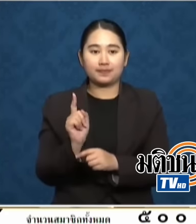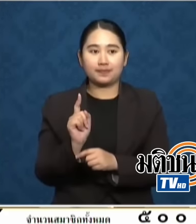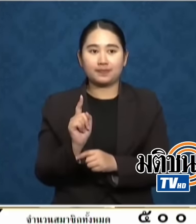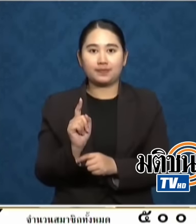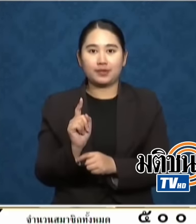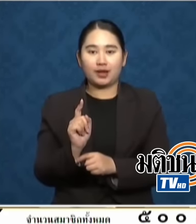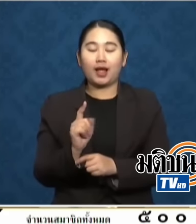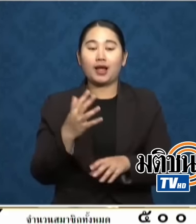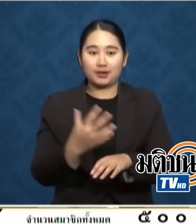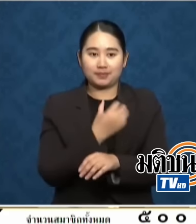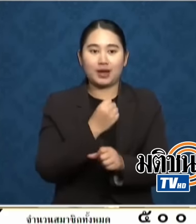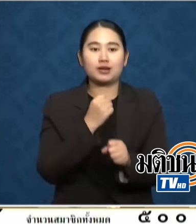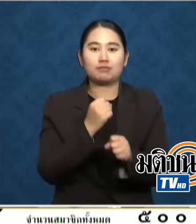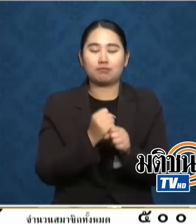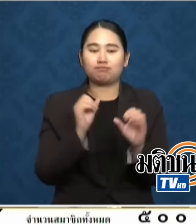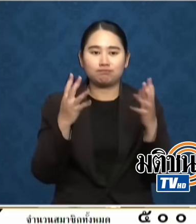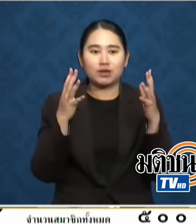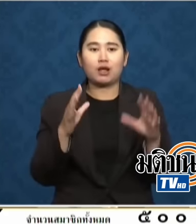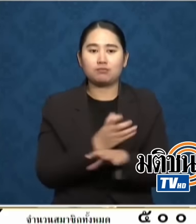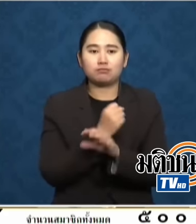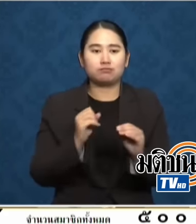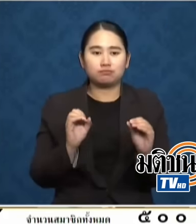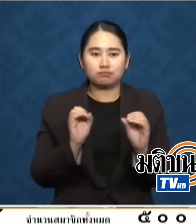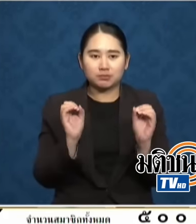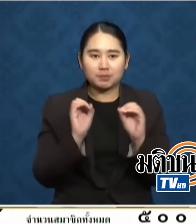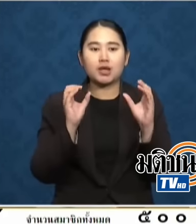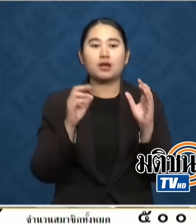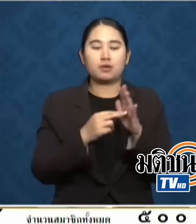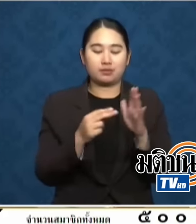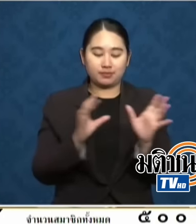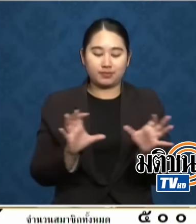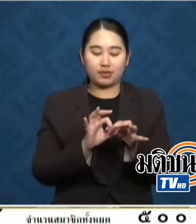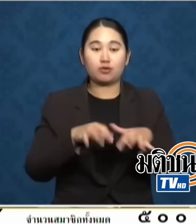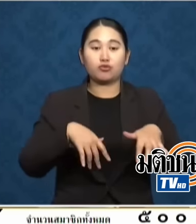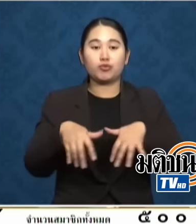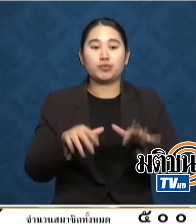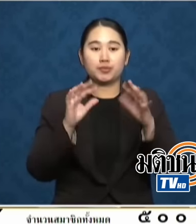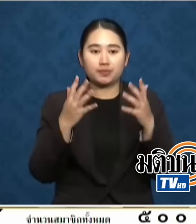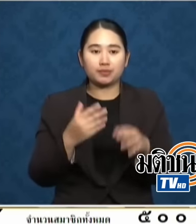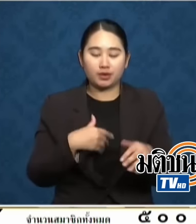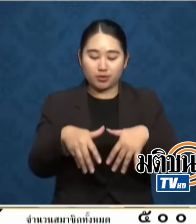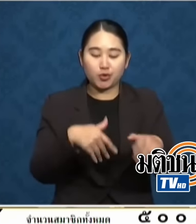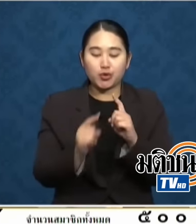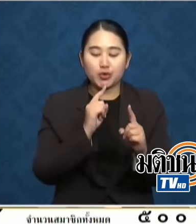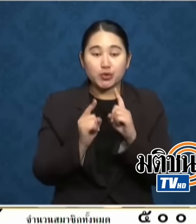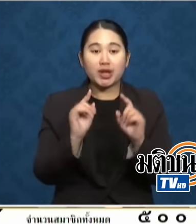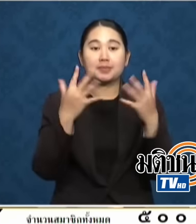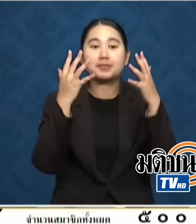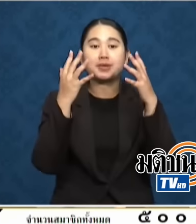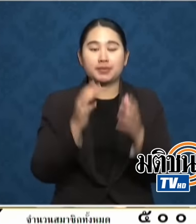จากการที่อำนาจหน้าที่หายไปจากการที่ไม่มีความเชื่อมโยงกับประชาชนไม่มีการรับฟังความคิดเห็นประชาช